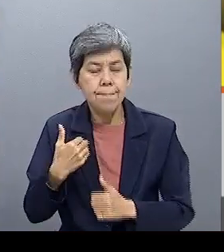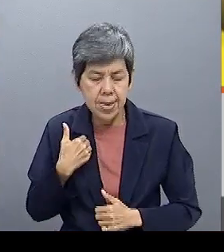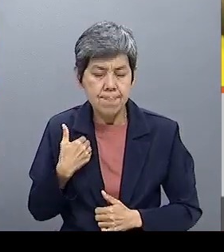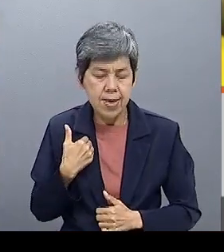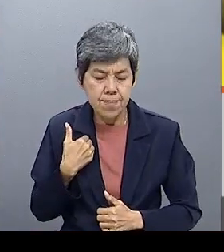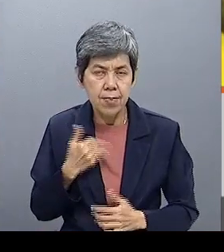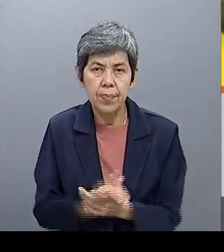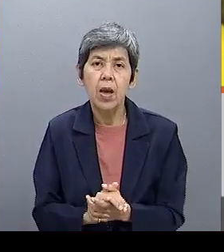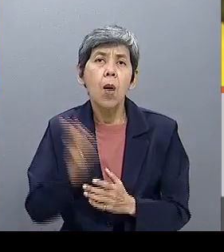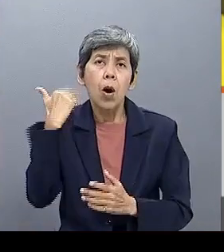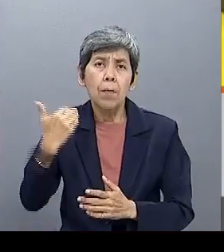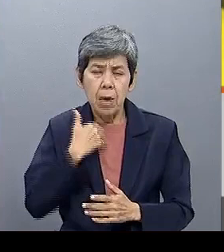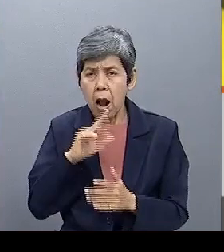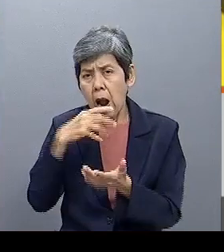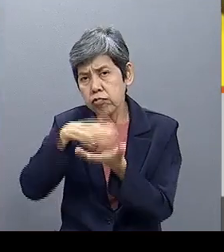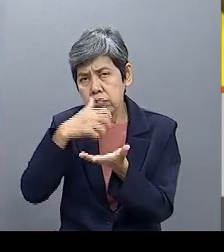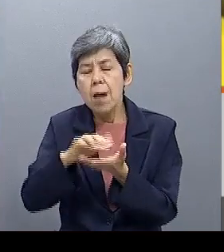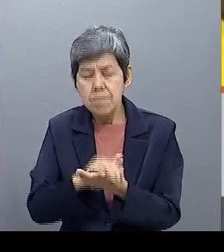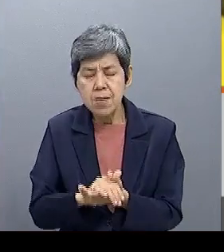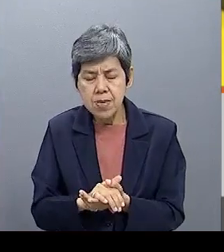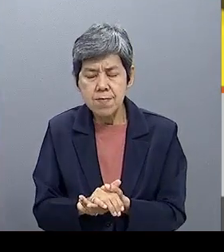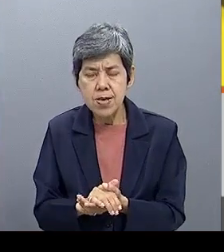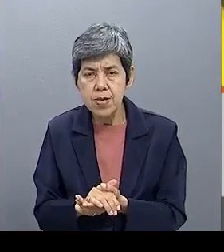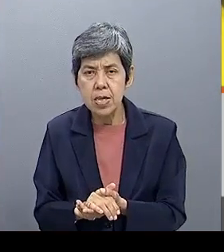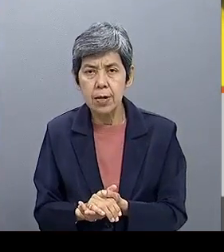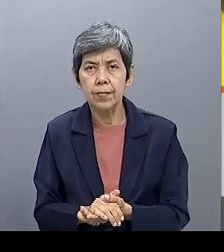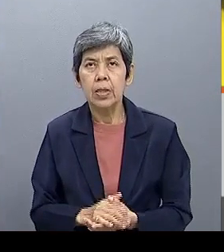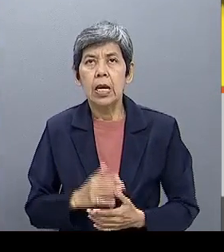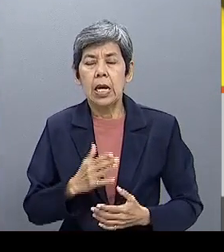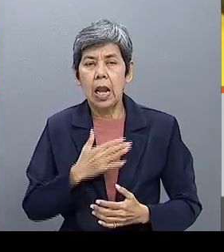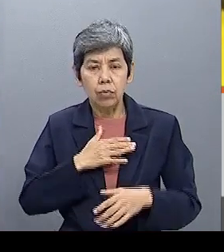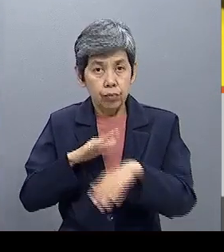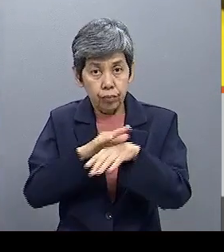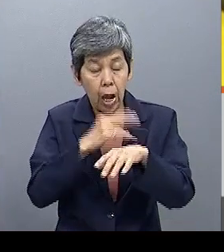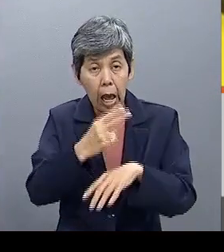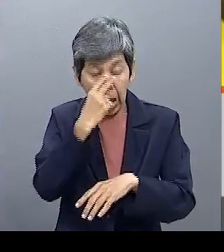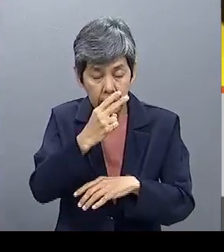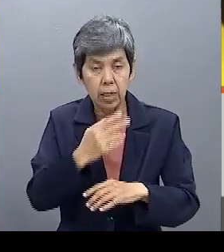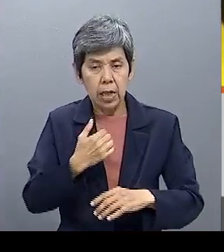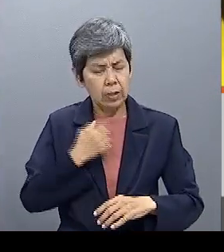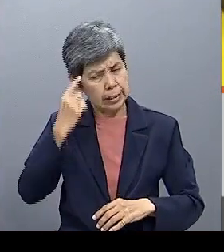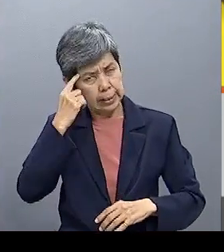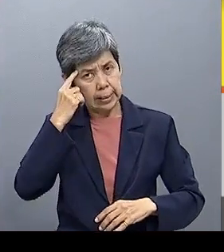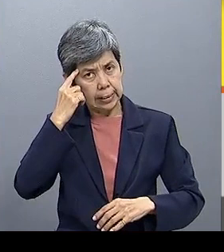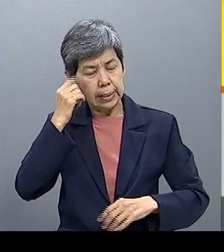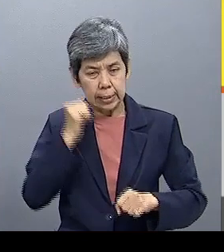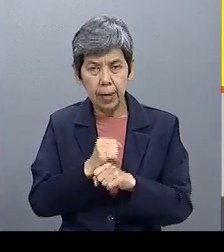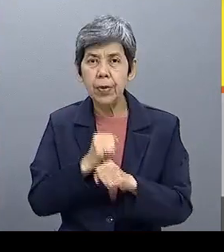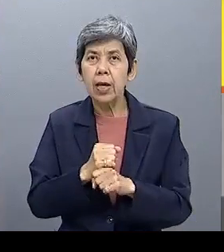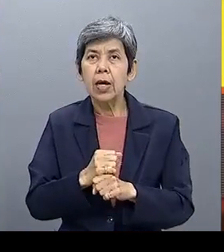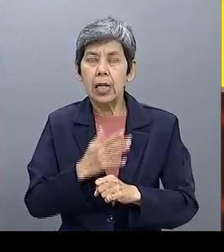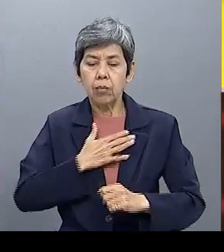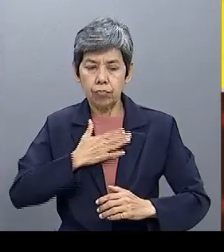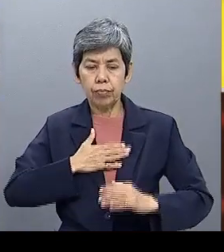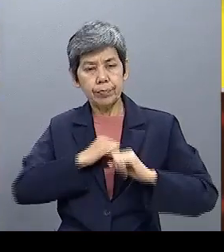ก่อนหน้านี้มันก็ไม่ขาดตรงนี้มามันมานานแล้วแล้วก็เกิดกลางที่ทุกคนก็จะหันมาเขาเรียกไงดูแลตัวเองมาก